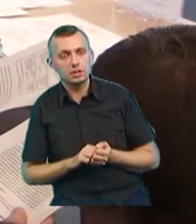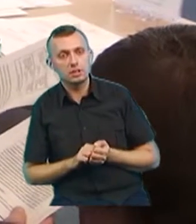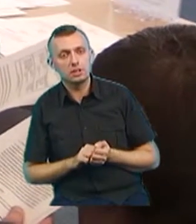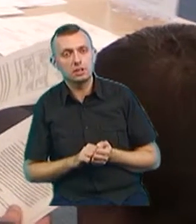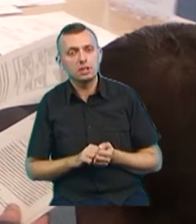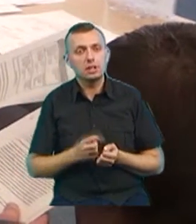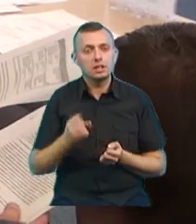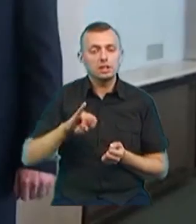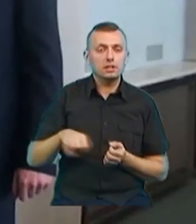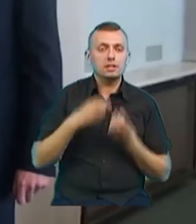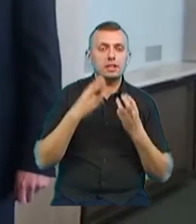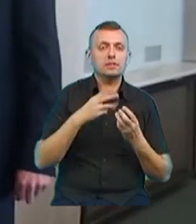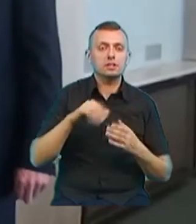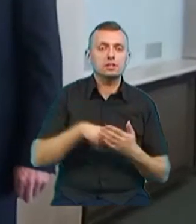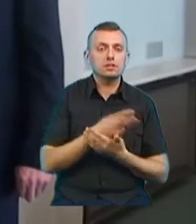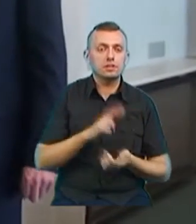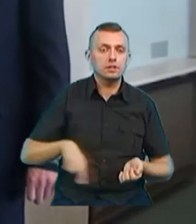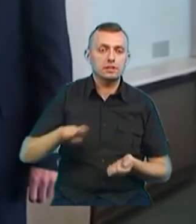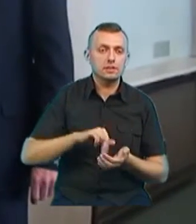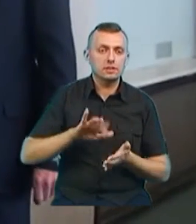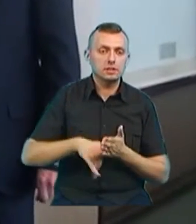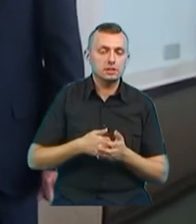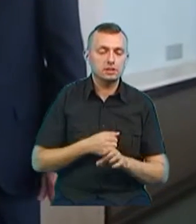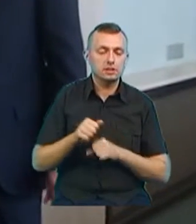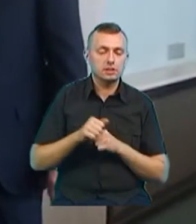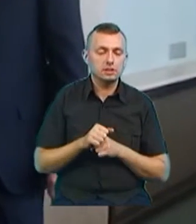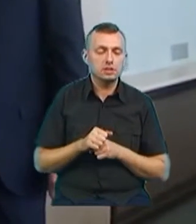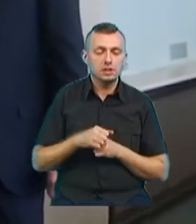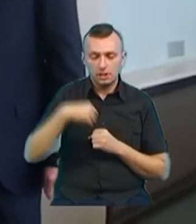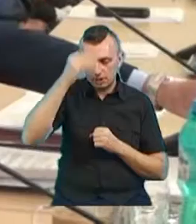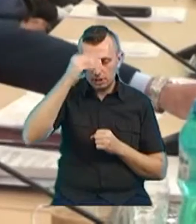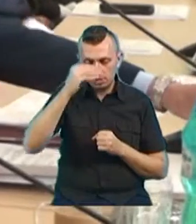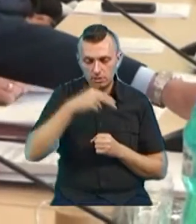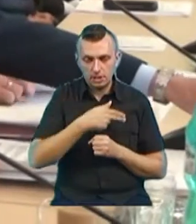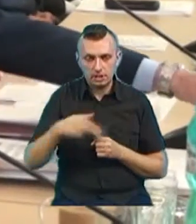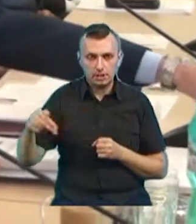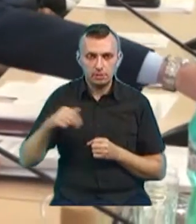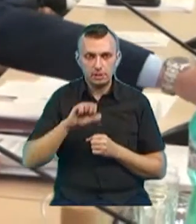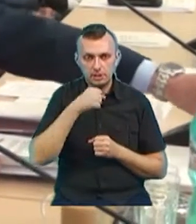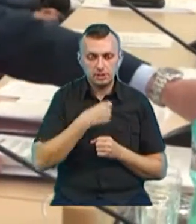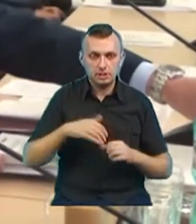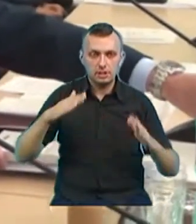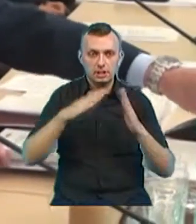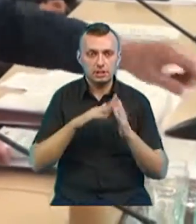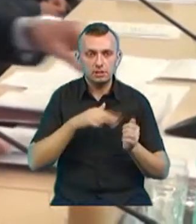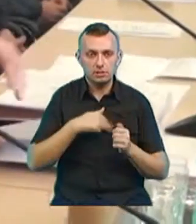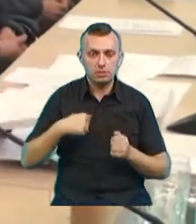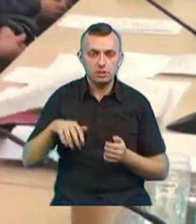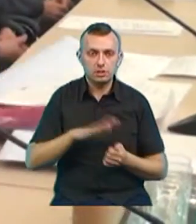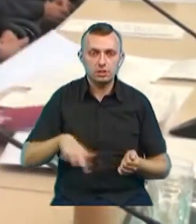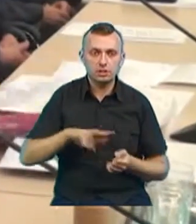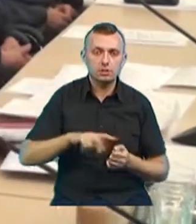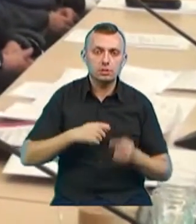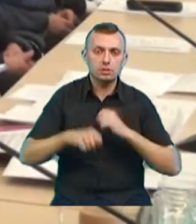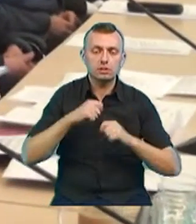wygrał pan Jacek Saramonowicz. Uzyskał on 114 wszystkich oddanych głosów. Priorytetami nowego radnego miejskiego jest